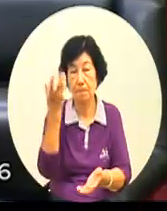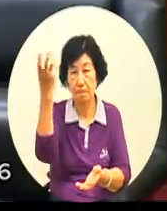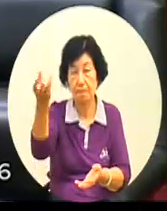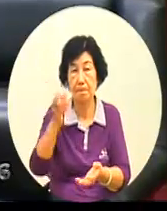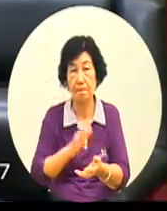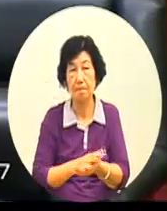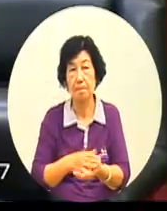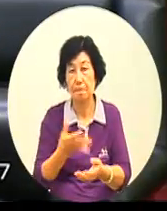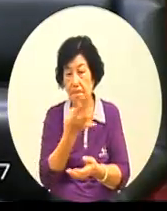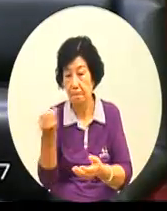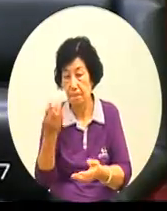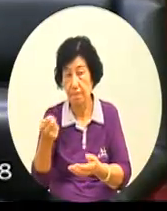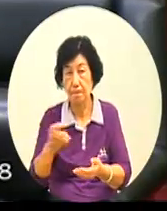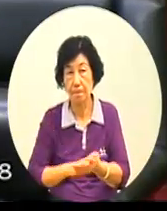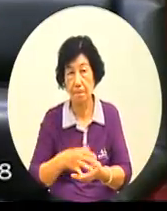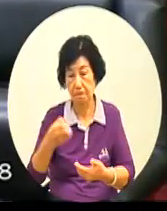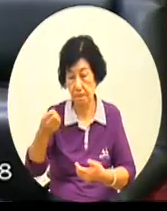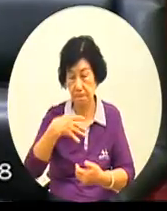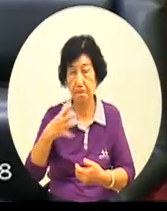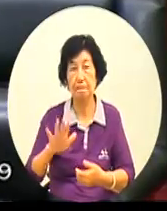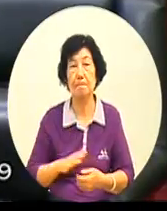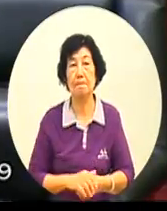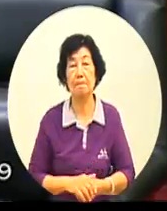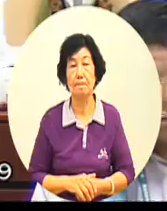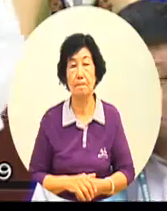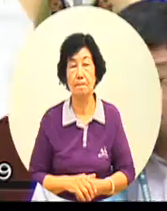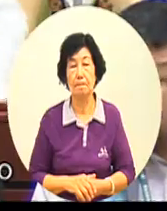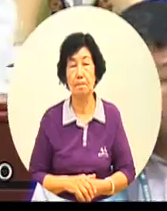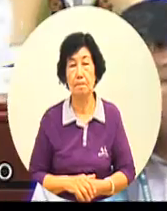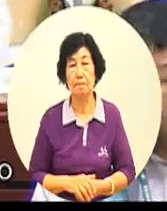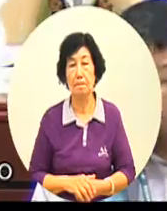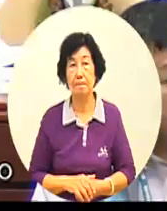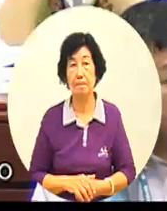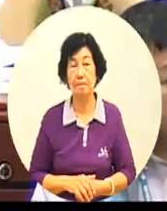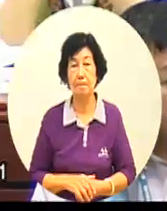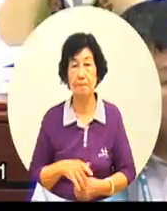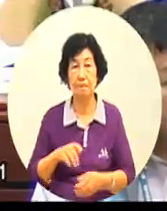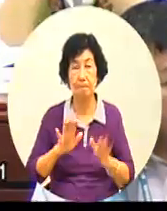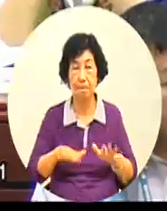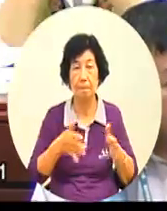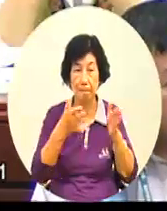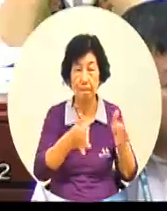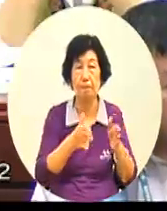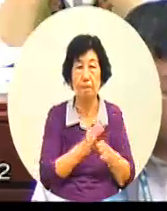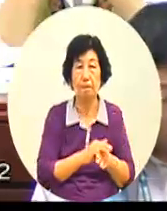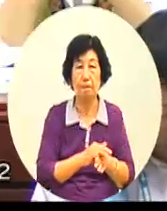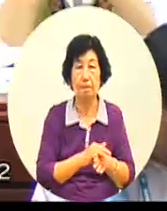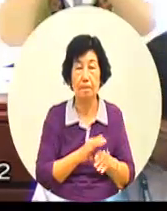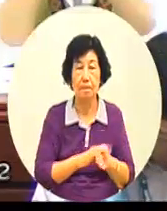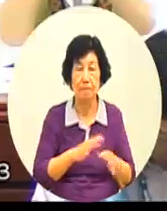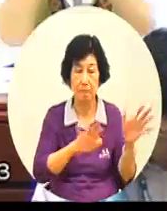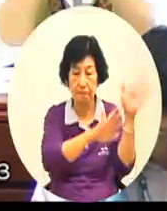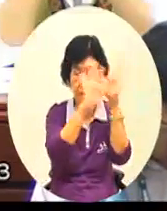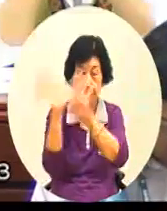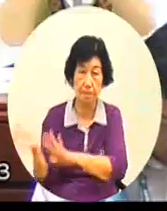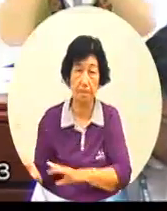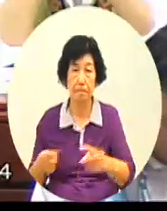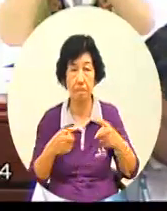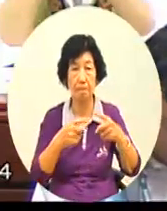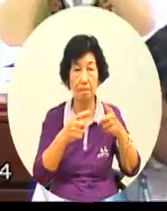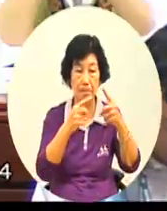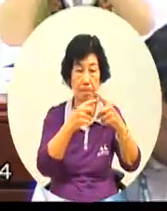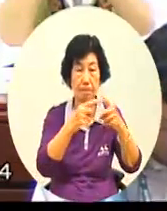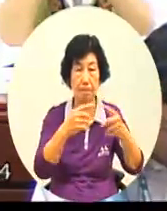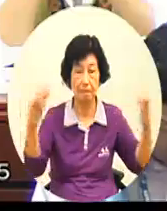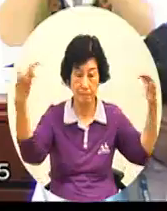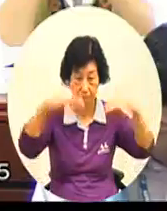诉本席。 谢谢主席，谢谢唐毅。我先针对刚刚提到情人谷旁边那个桥那个、部分啊，那我